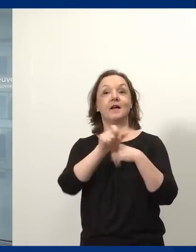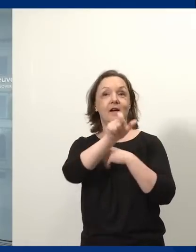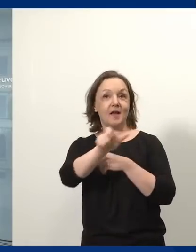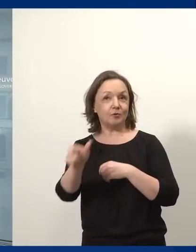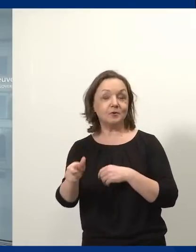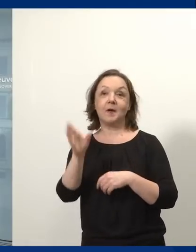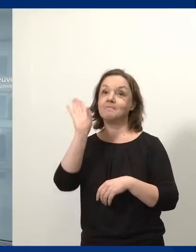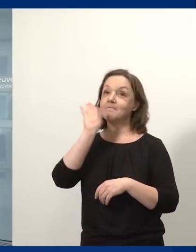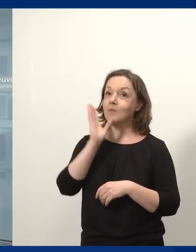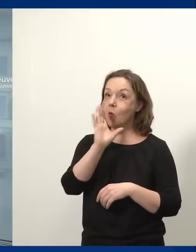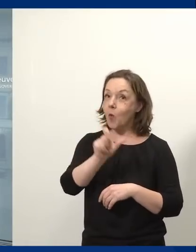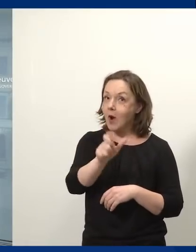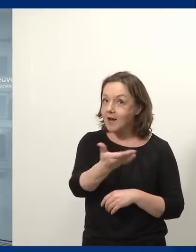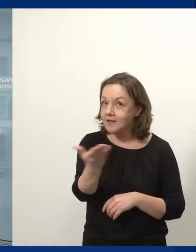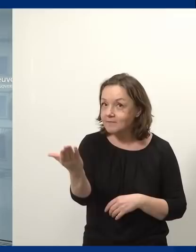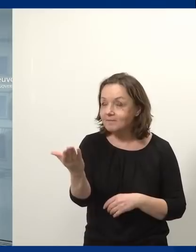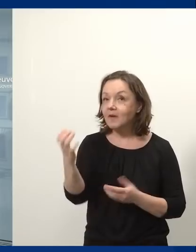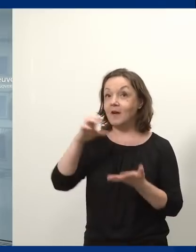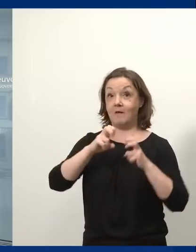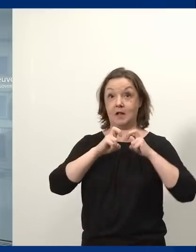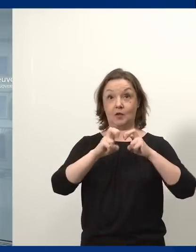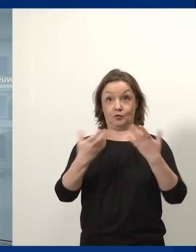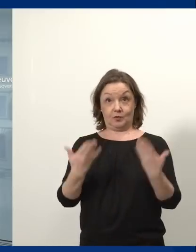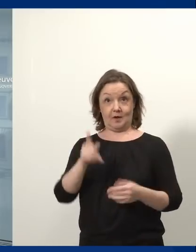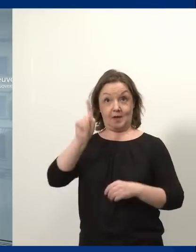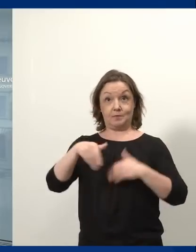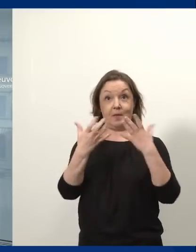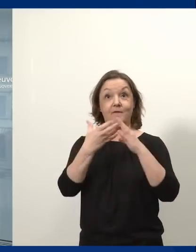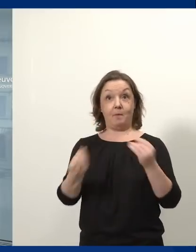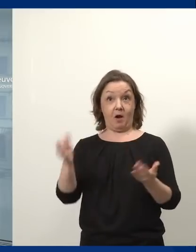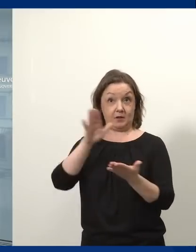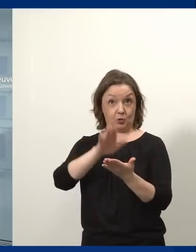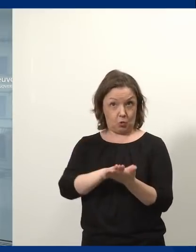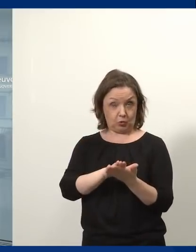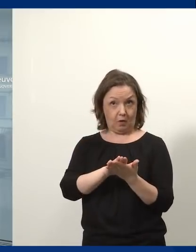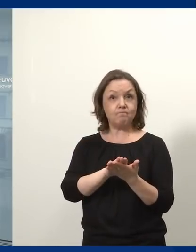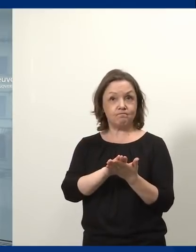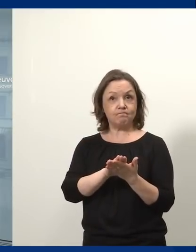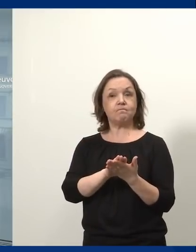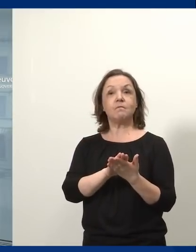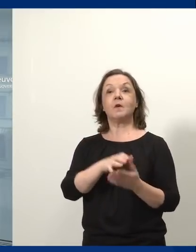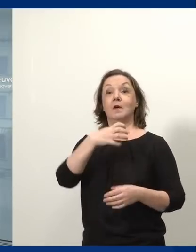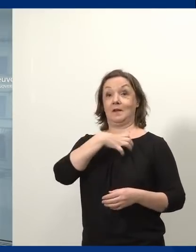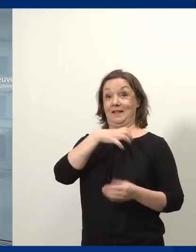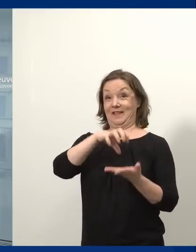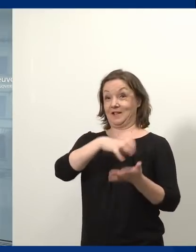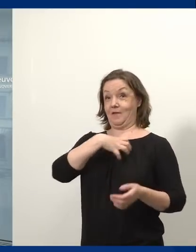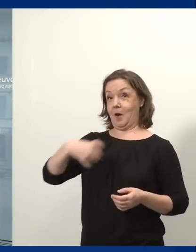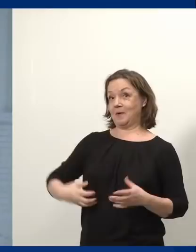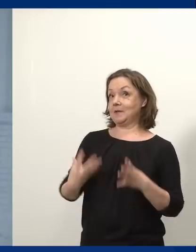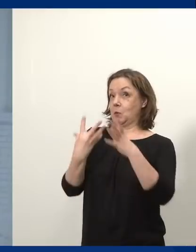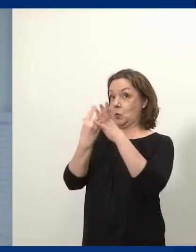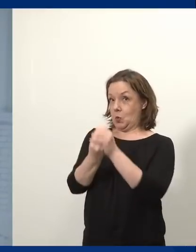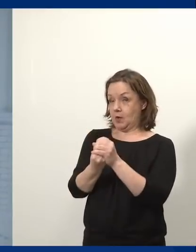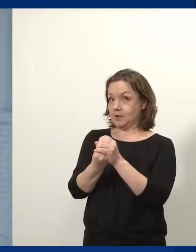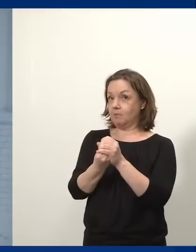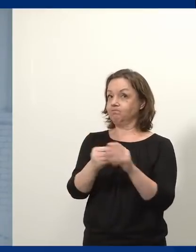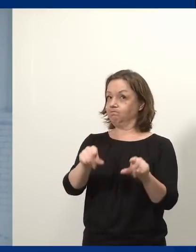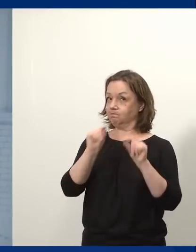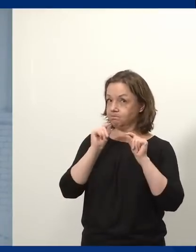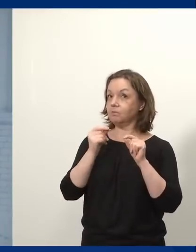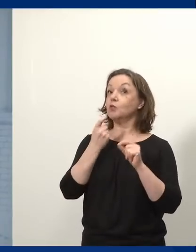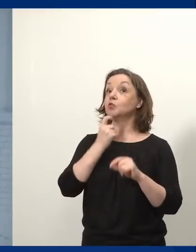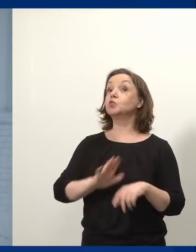edustajat, hyvät kuulijat. Valtioneuvosto on tänään 1. maaliskuuta todennut yhteistoiminnassa tasavallan presidentin kanssa, että